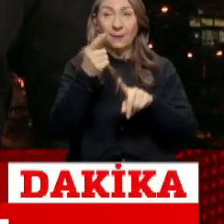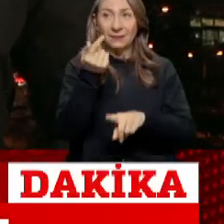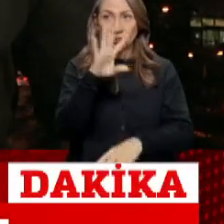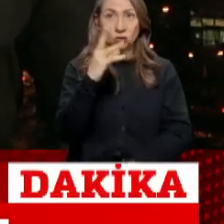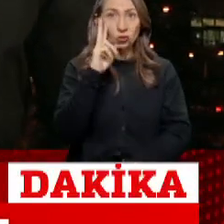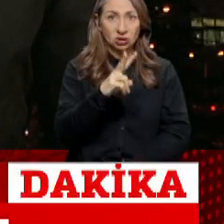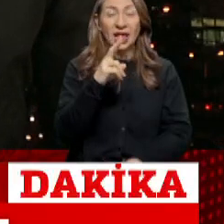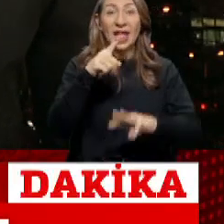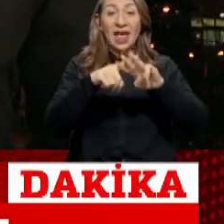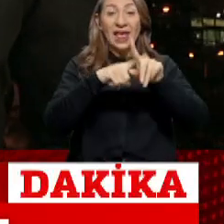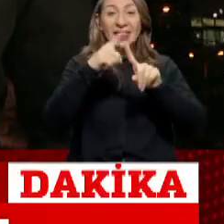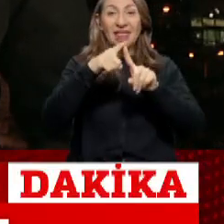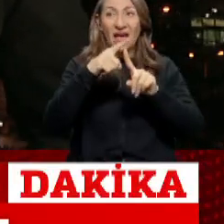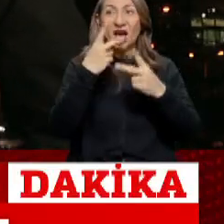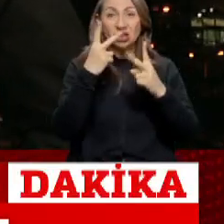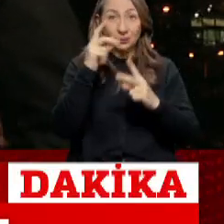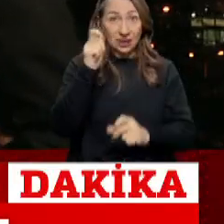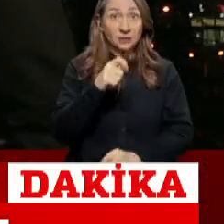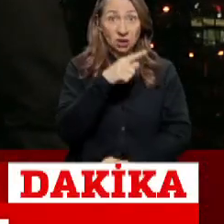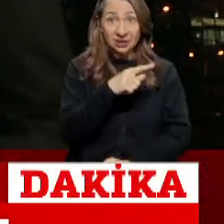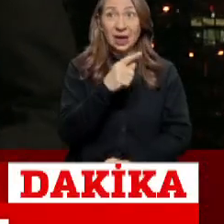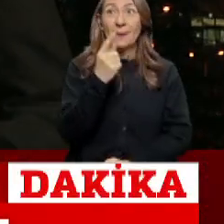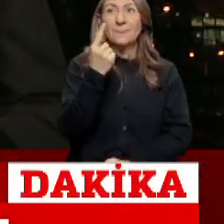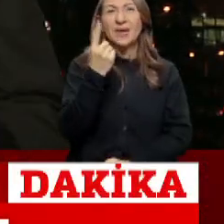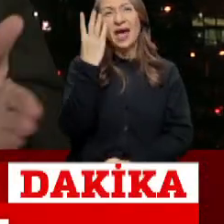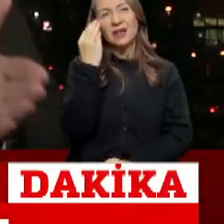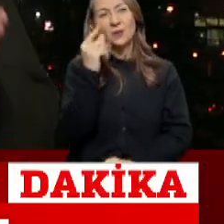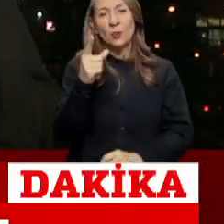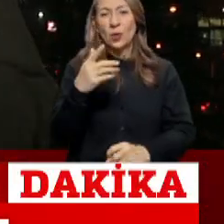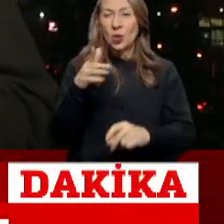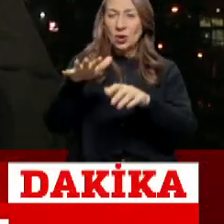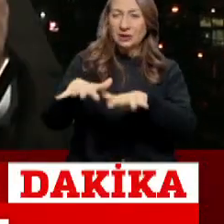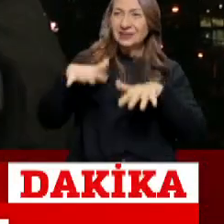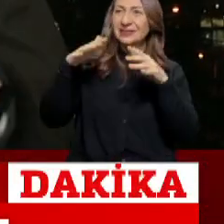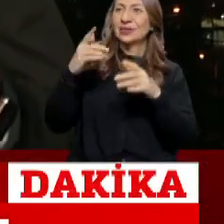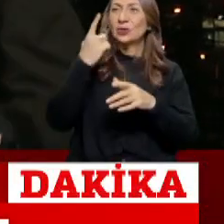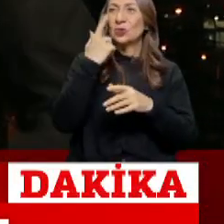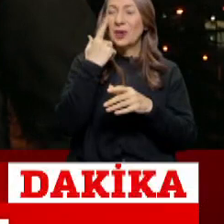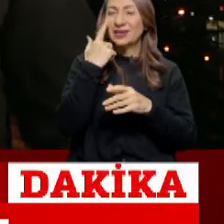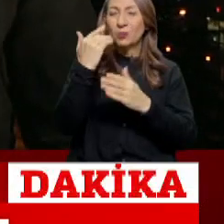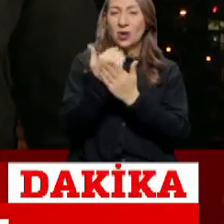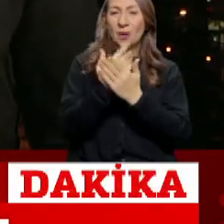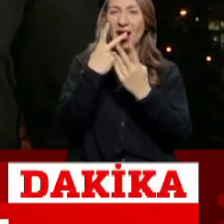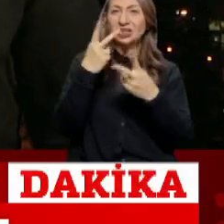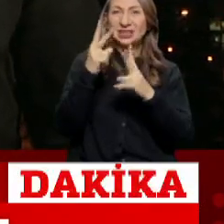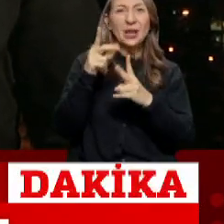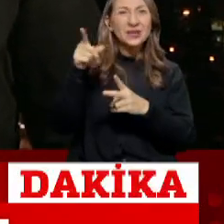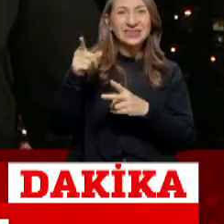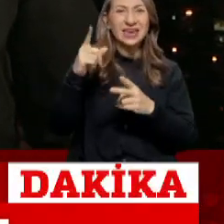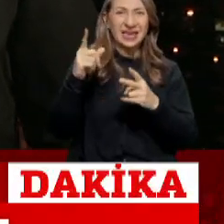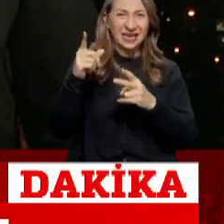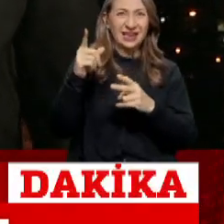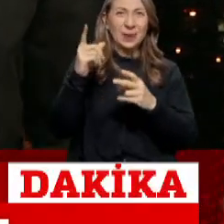sonra vereceğiz sanıyorum, EYT açıklamasını yapacaktı. Bir anlamda da bu kongrezyumdaki hükümet yol haritasını,